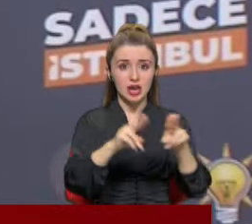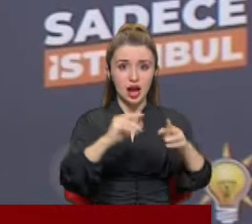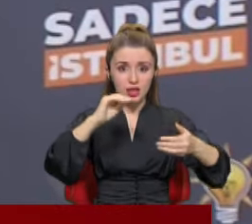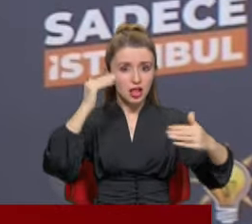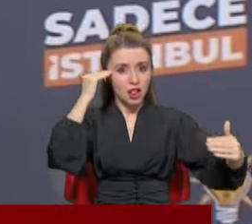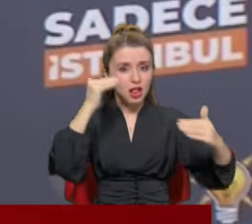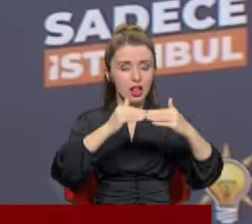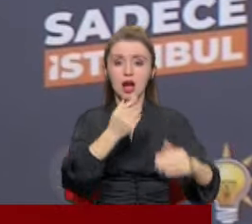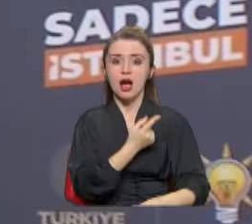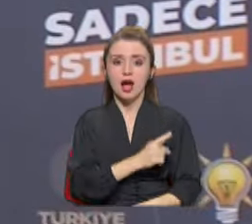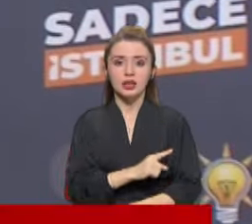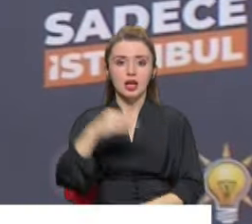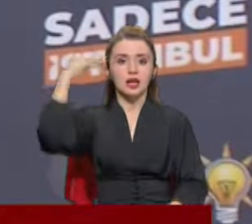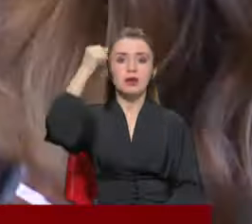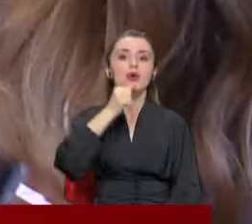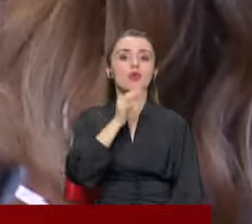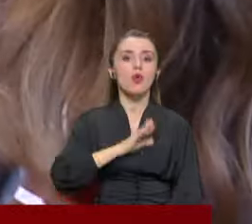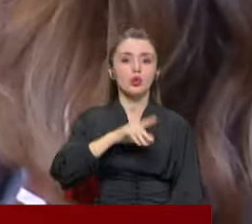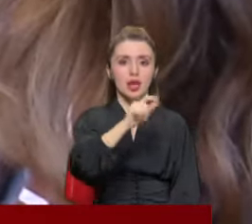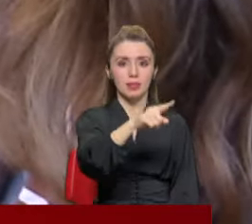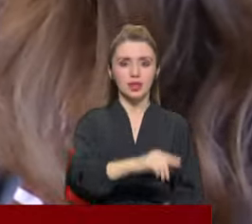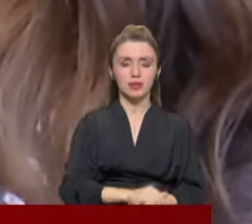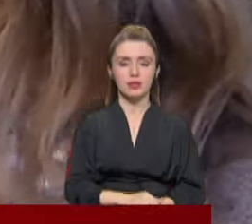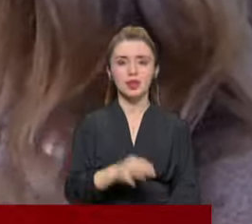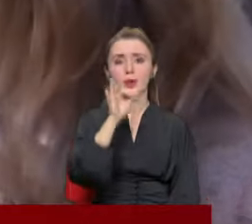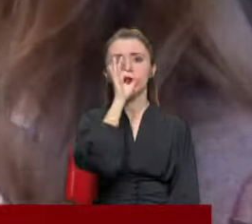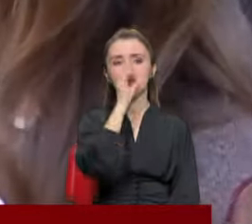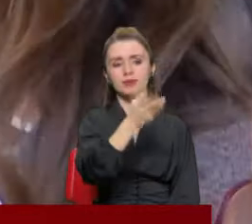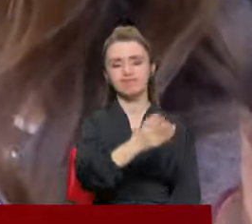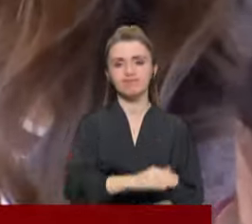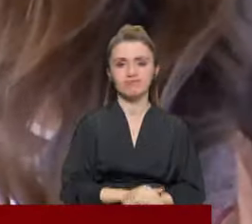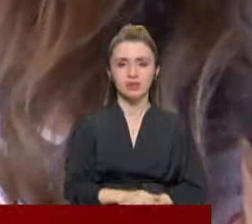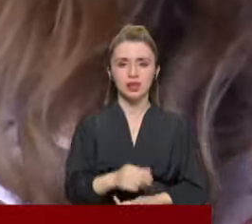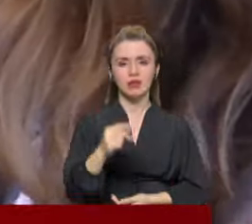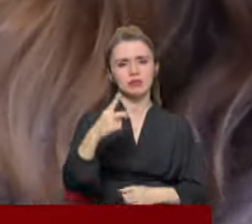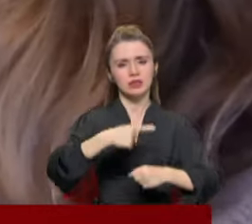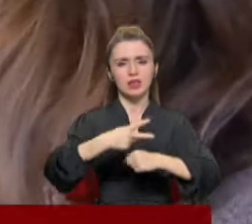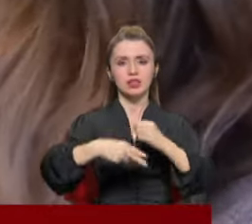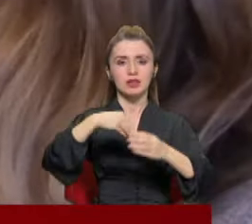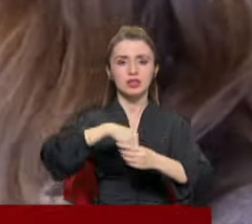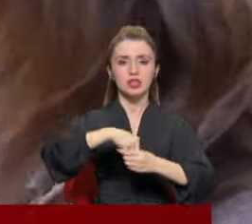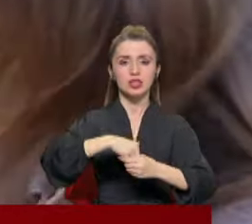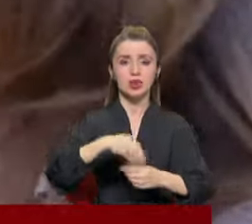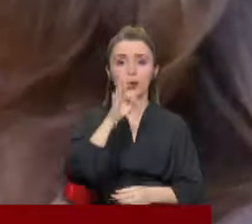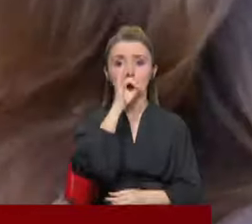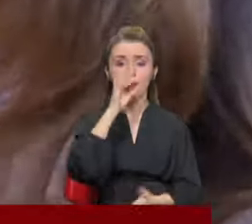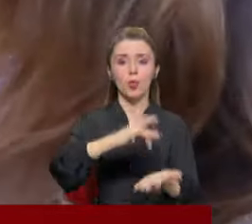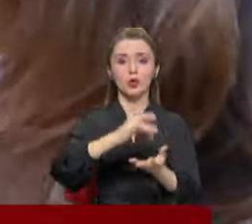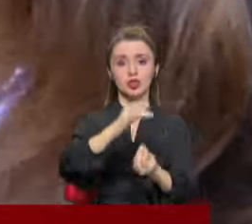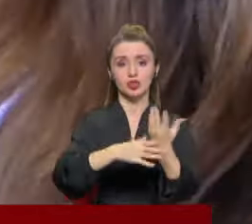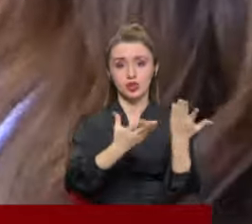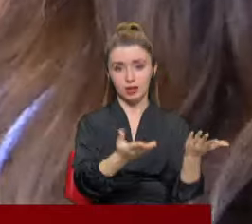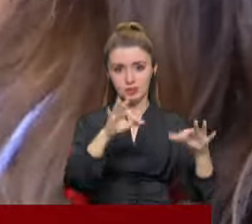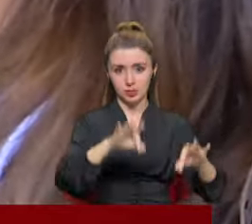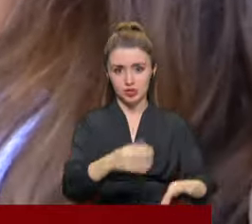uzlaşısının adayı İmamoğlu'dur. Çok acemi bir arkadaşmış ya. Daha birkaç haftada bütün acemiliğini ortaya